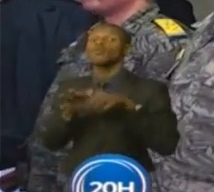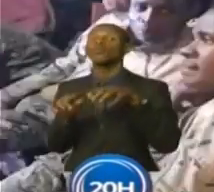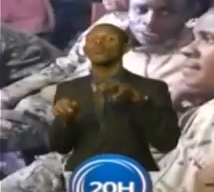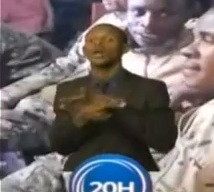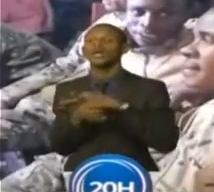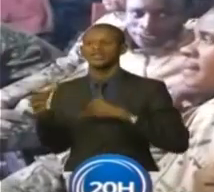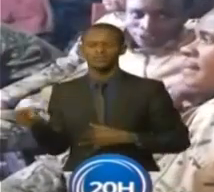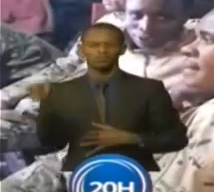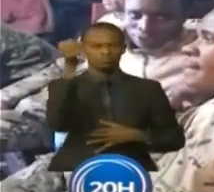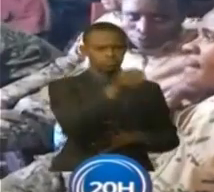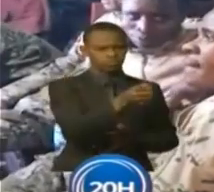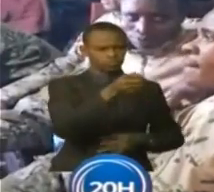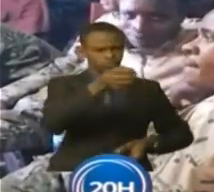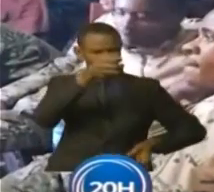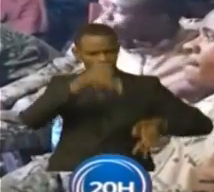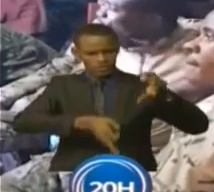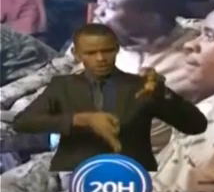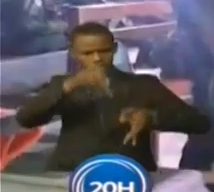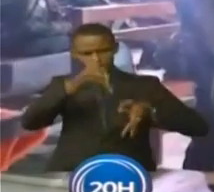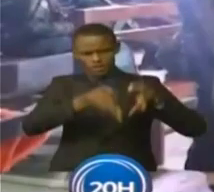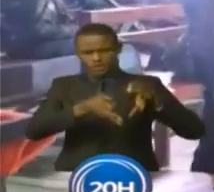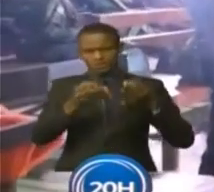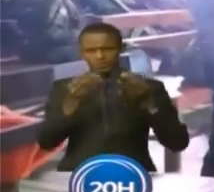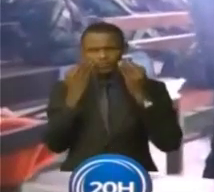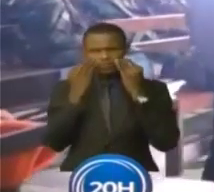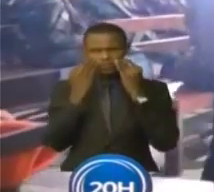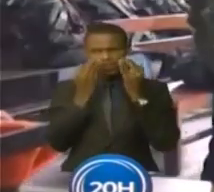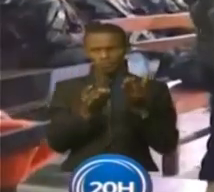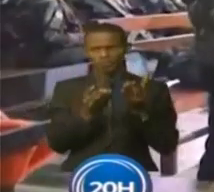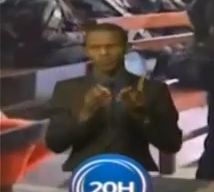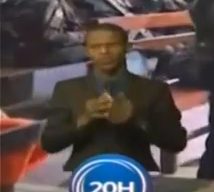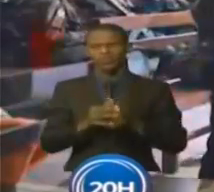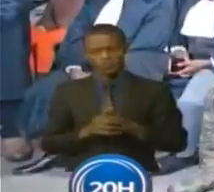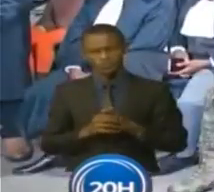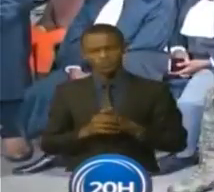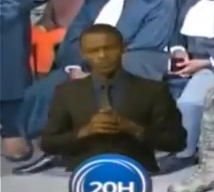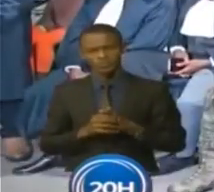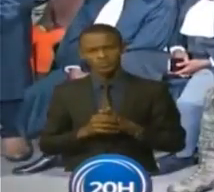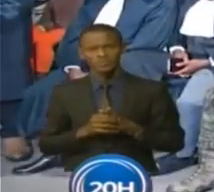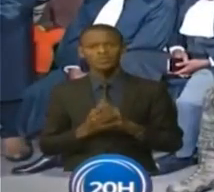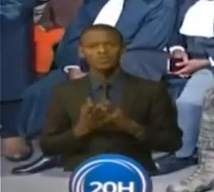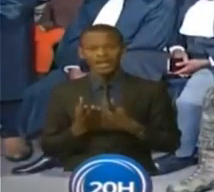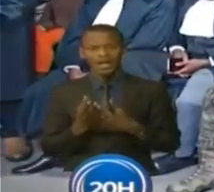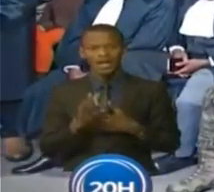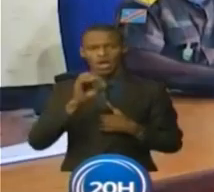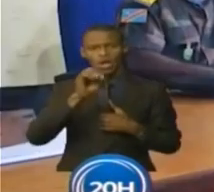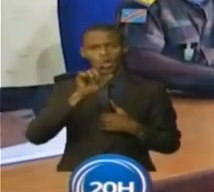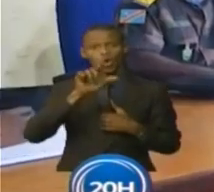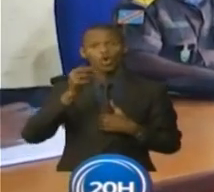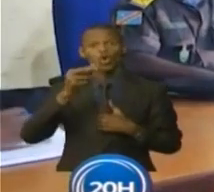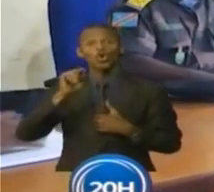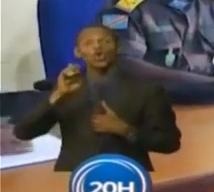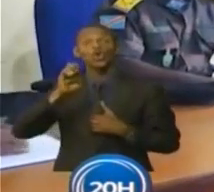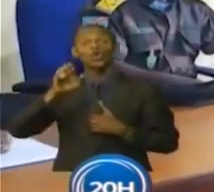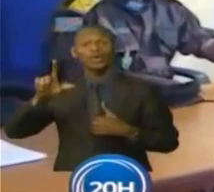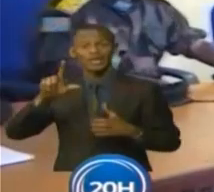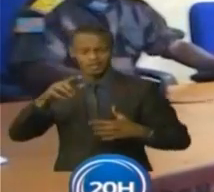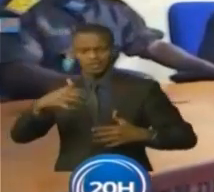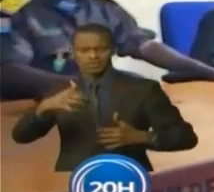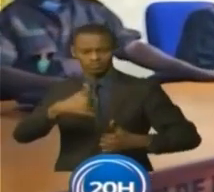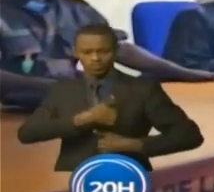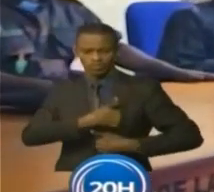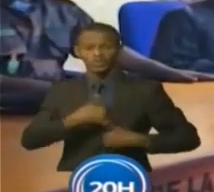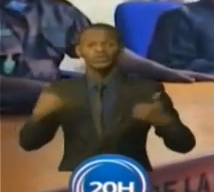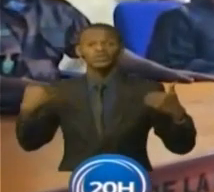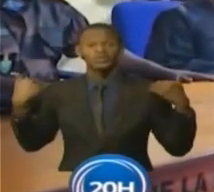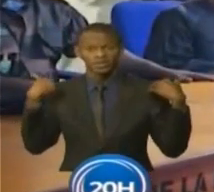démocratique du Congo, ce sont là les lourdes peines que vient décoper le colonel Mikombe Mike, alors commandant de l'unité de la